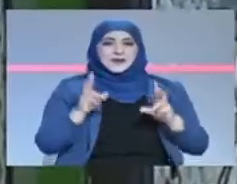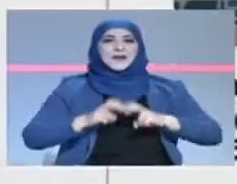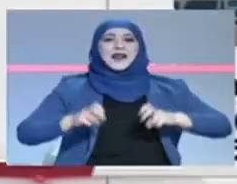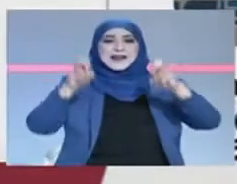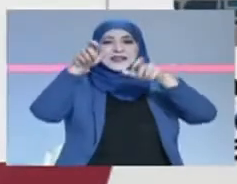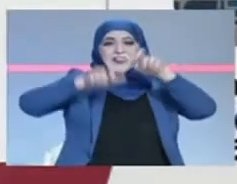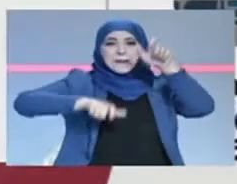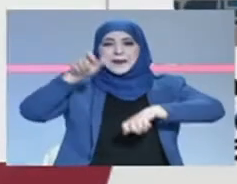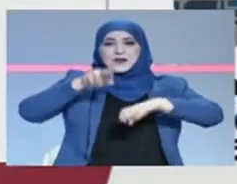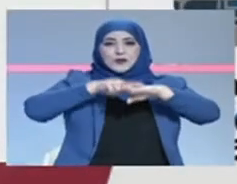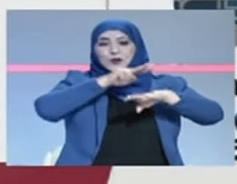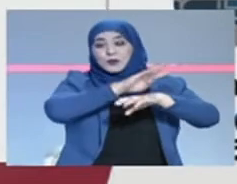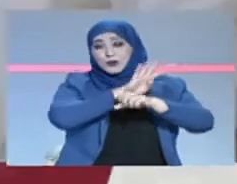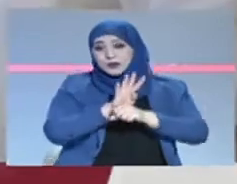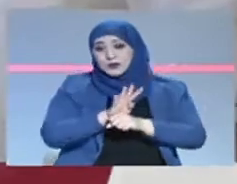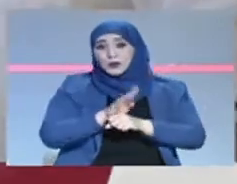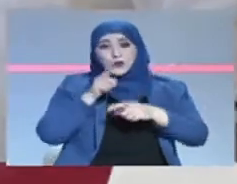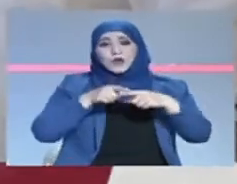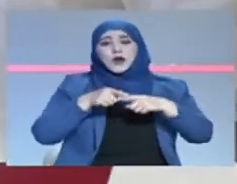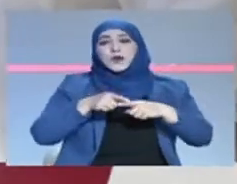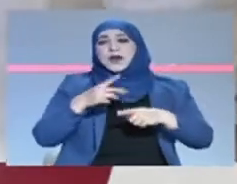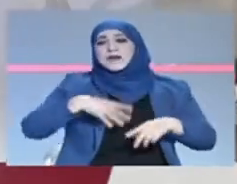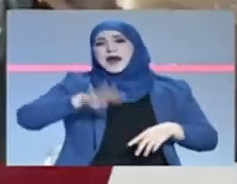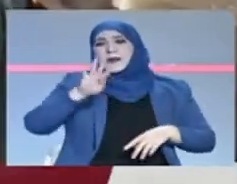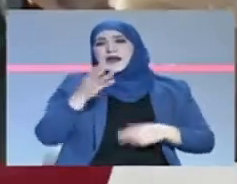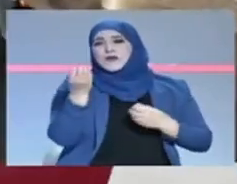ارتفاع عدد الوفيات بفيروس كورونا إلى